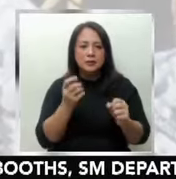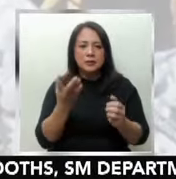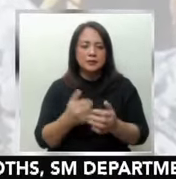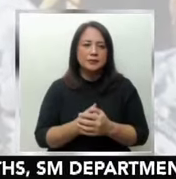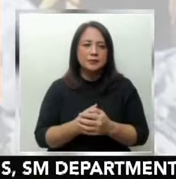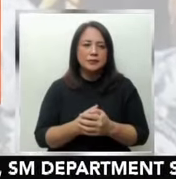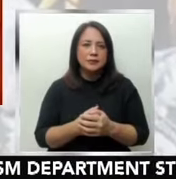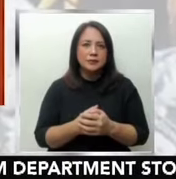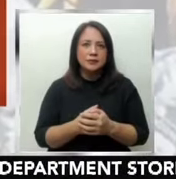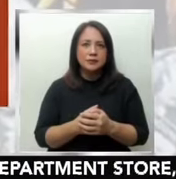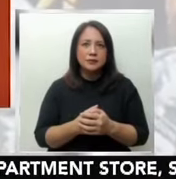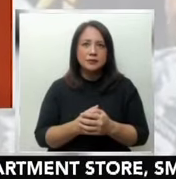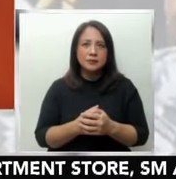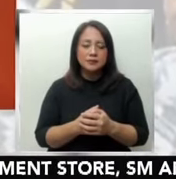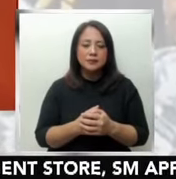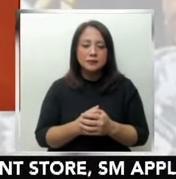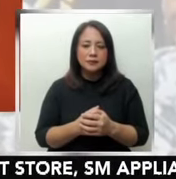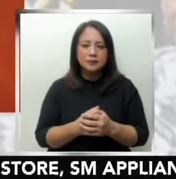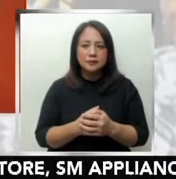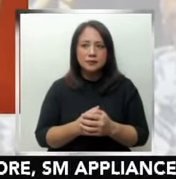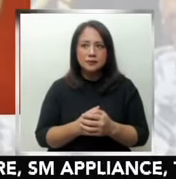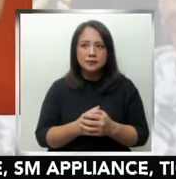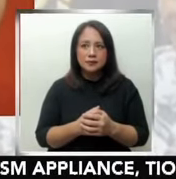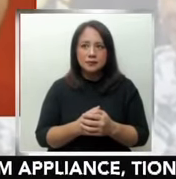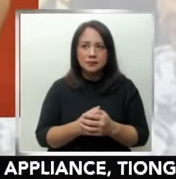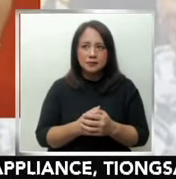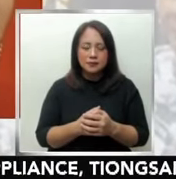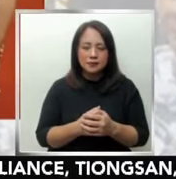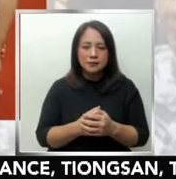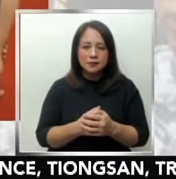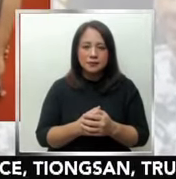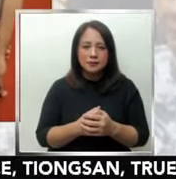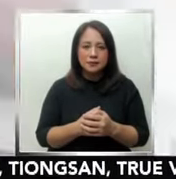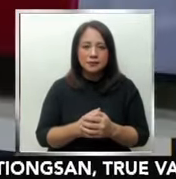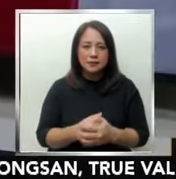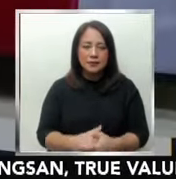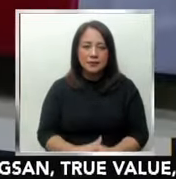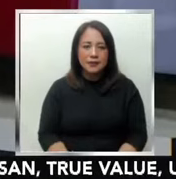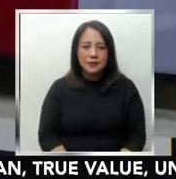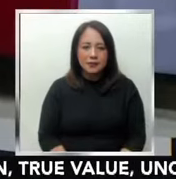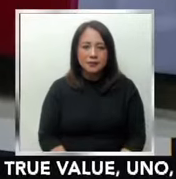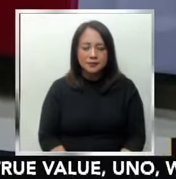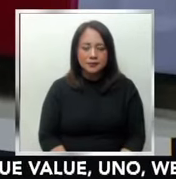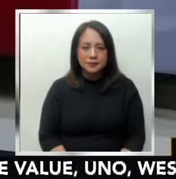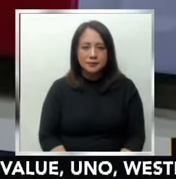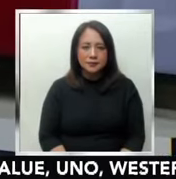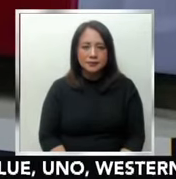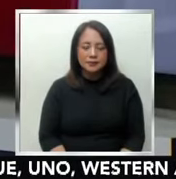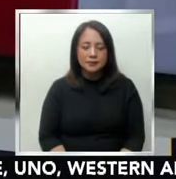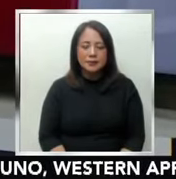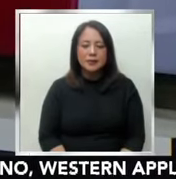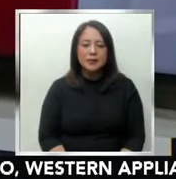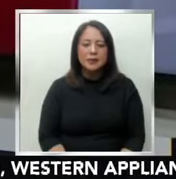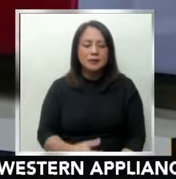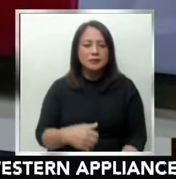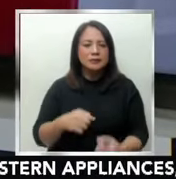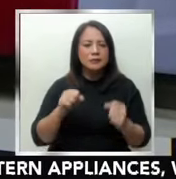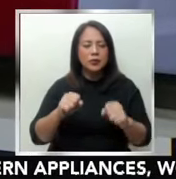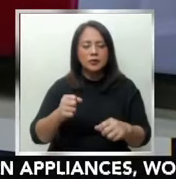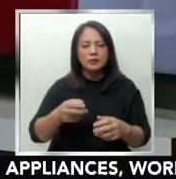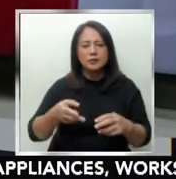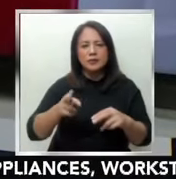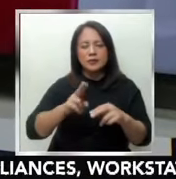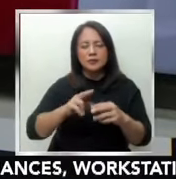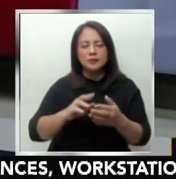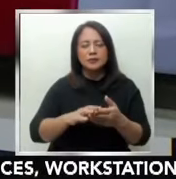GMA integrated news June veneration nakatutok 24 Oras sa gitna ng posibleng pagtaas ng inflation